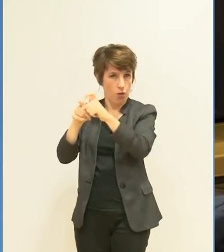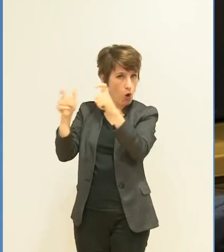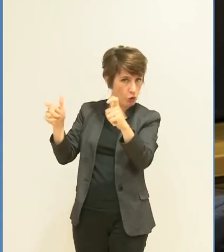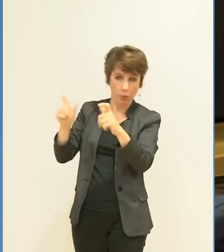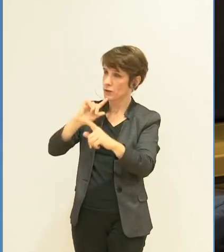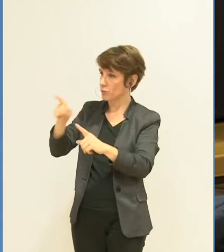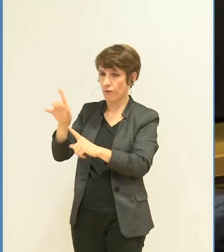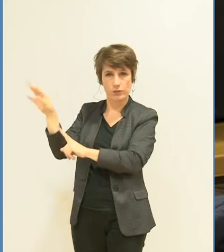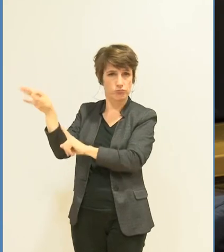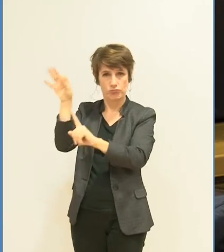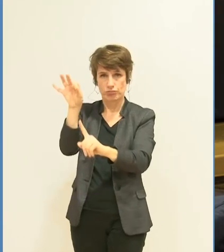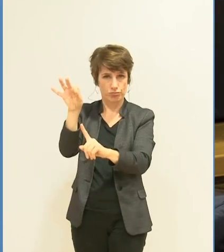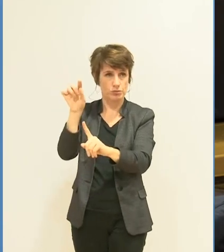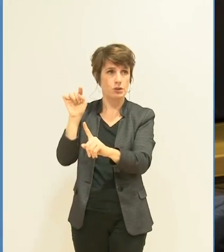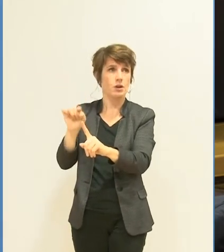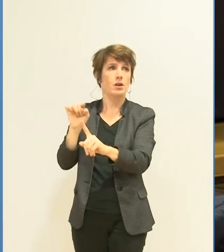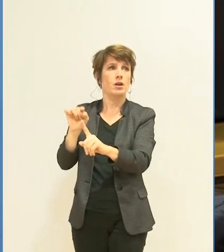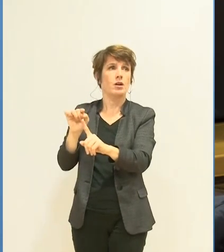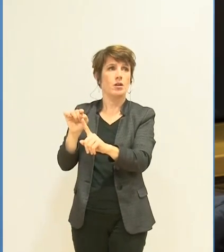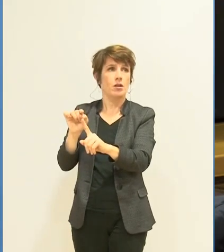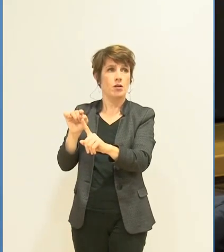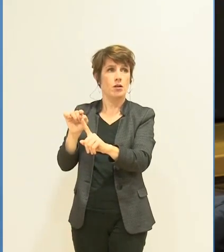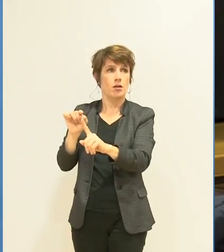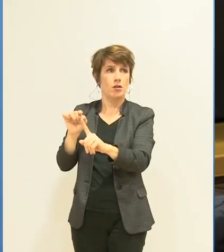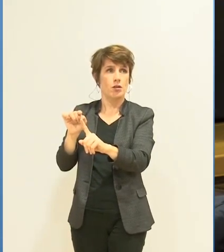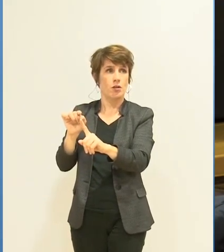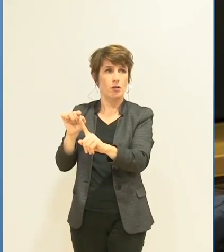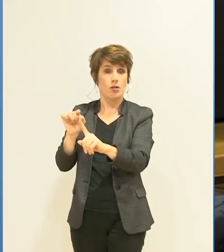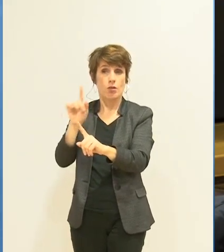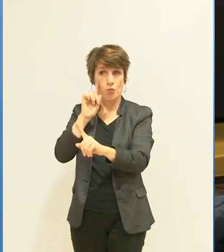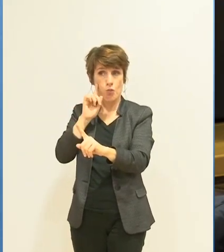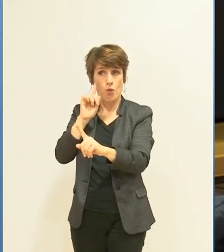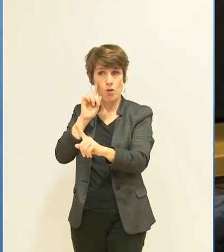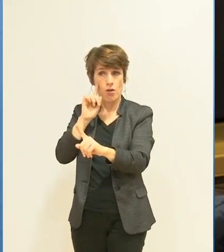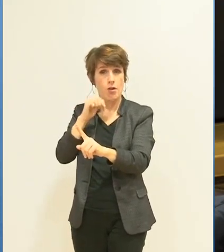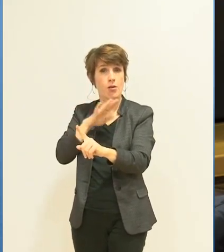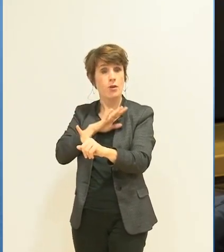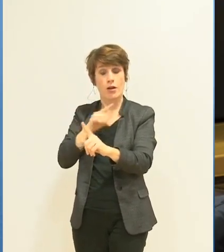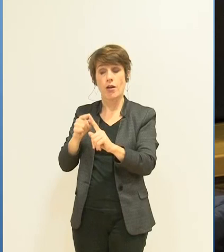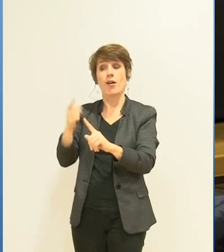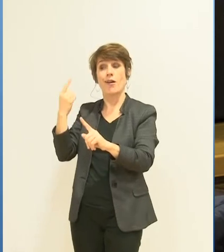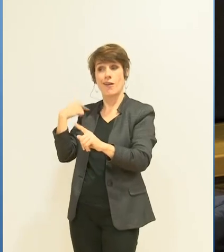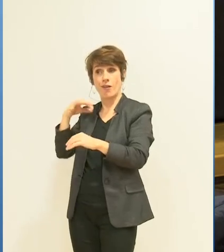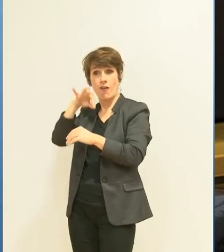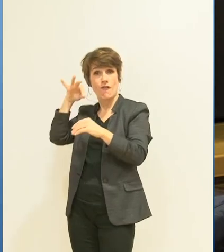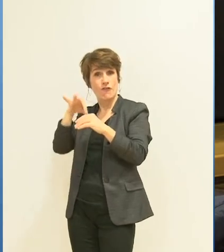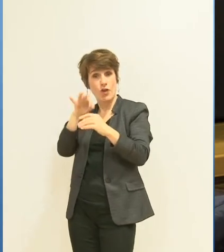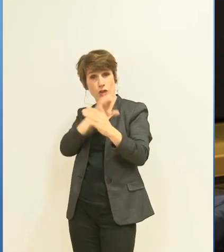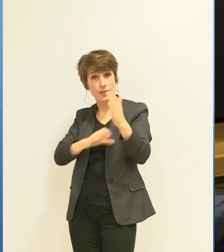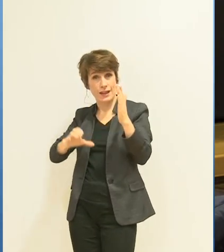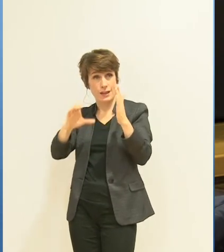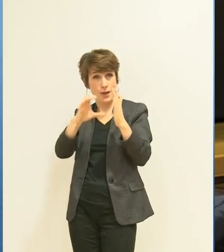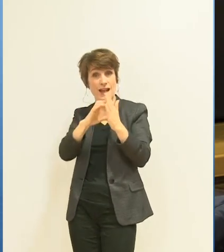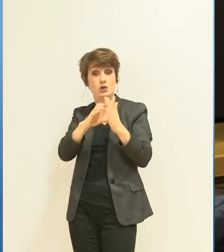intervenir suite à un vote de la délibération que vous êtes appelés à voter